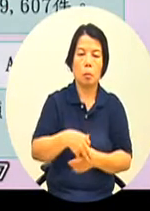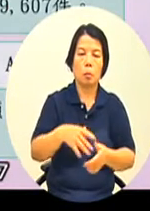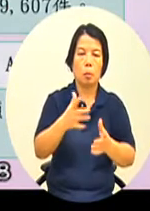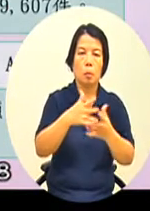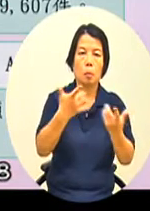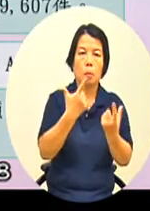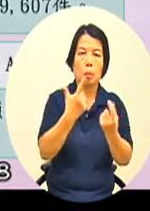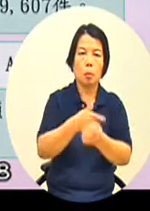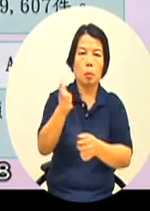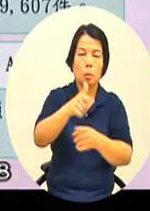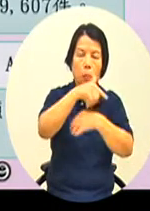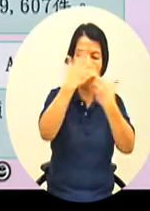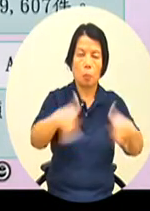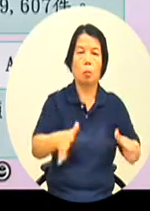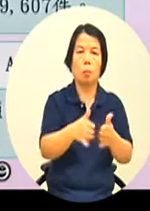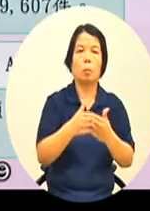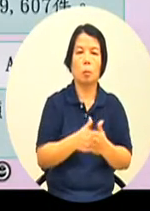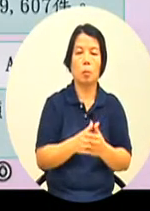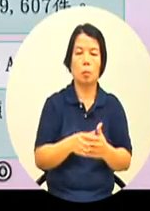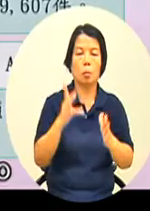同时，我们也建置了我们